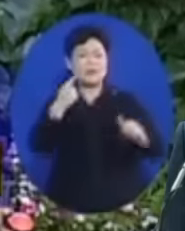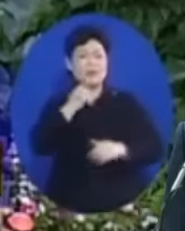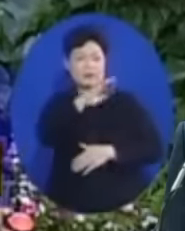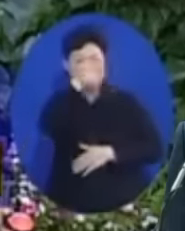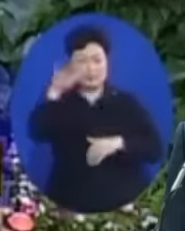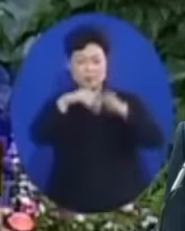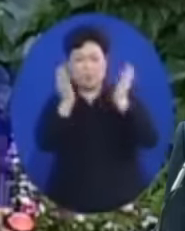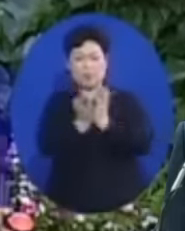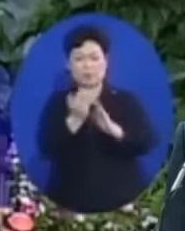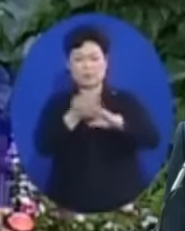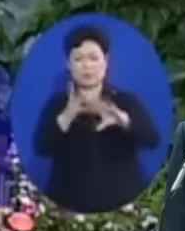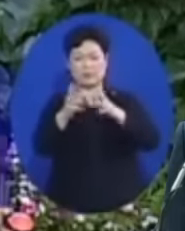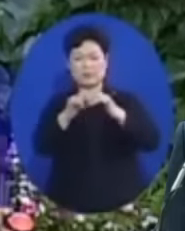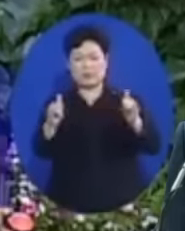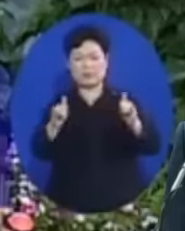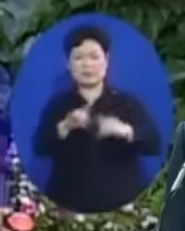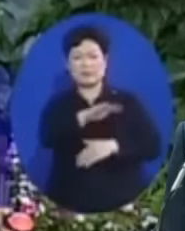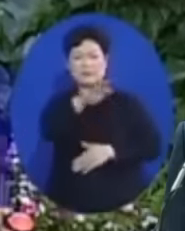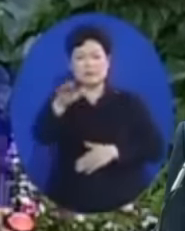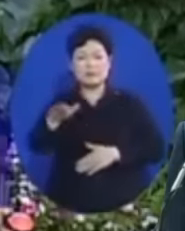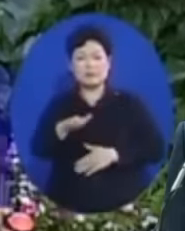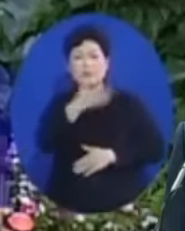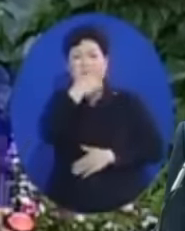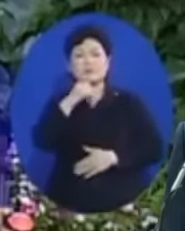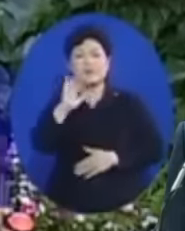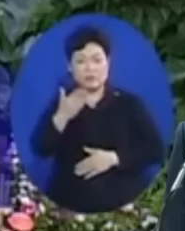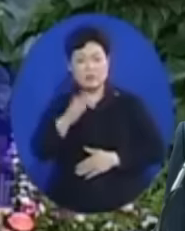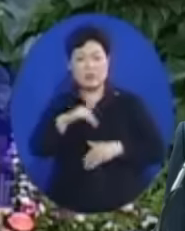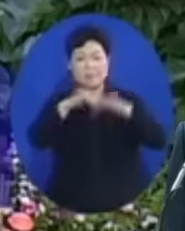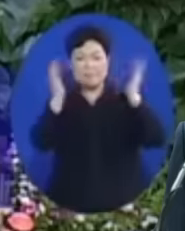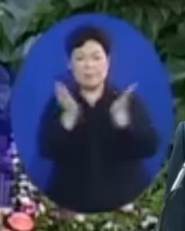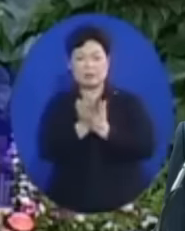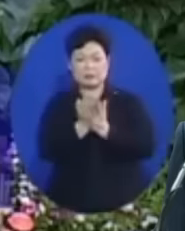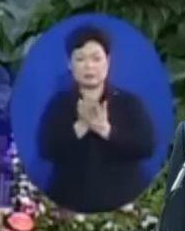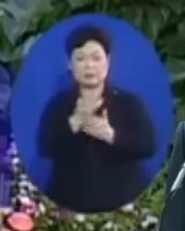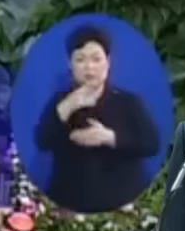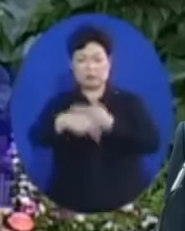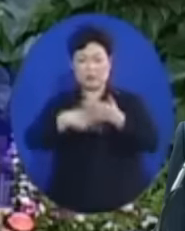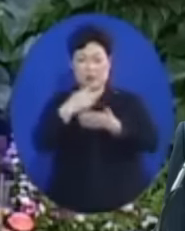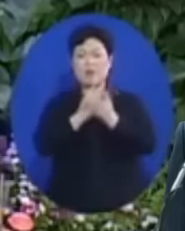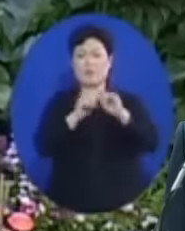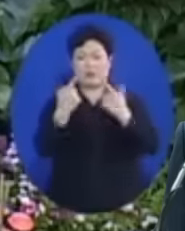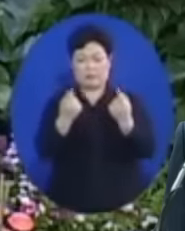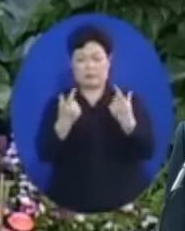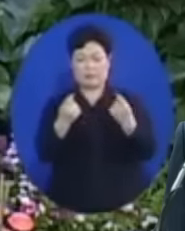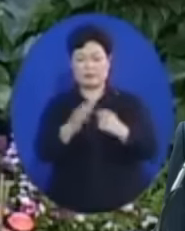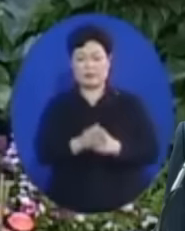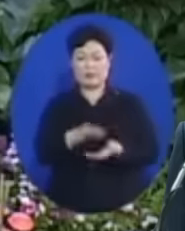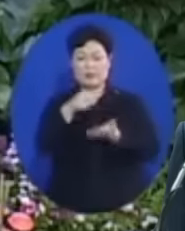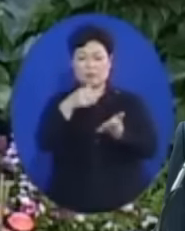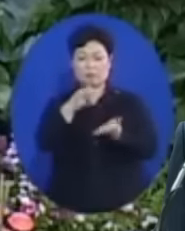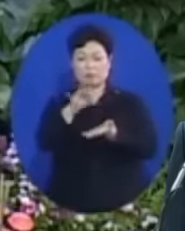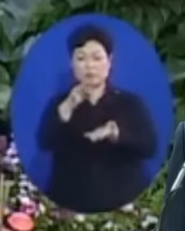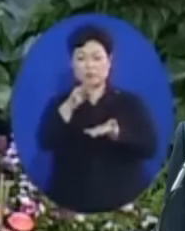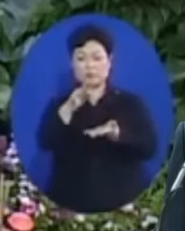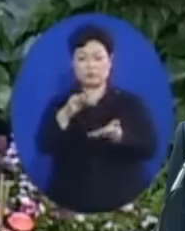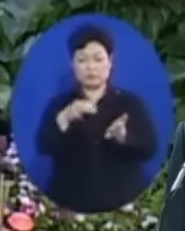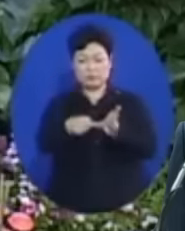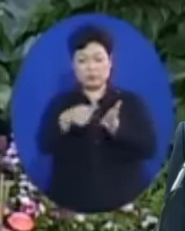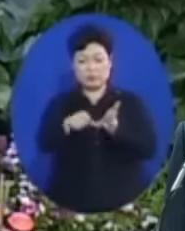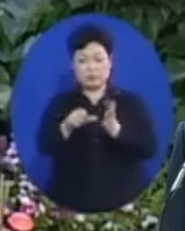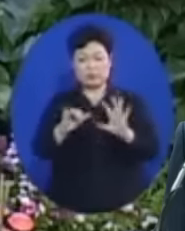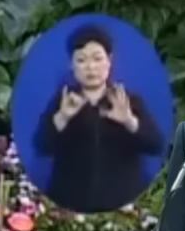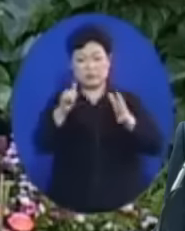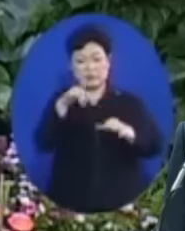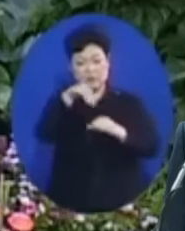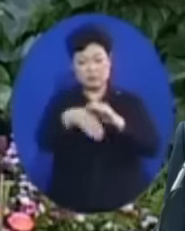모든 이방인들이 너희를 복되다 하리라 만군의 야훼의 말이니라 물질적 세계에서 심고 거두는 것보다